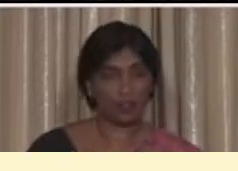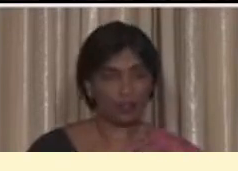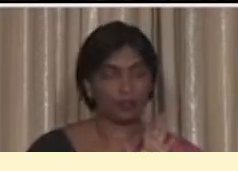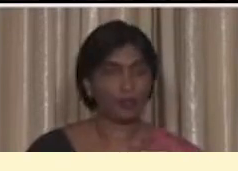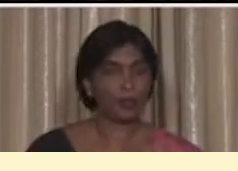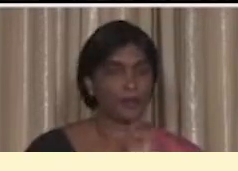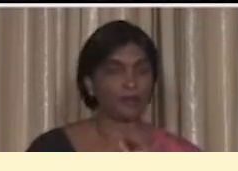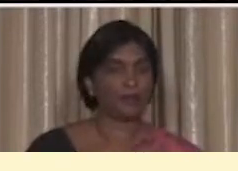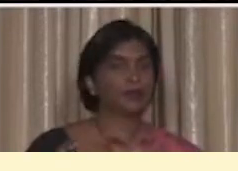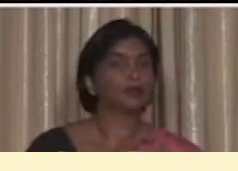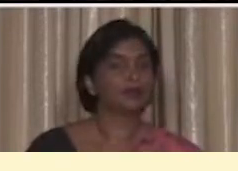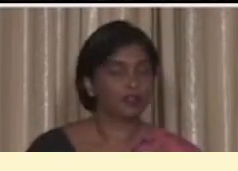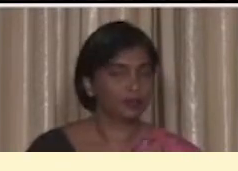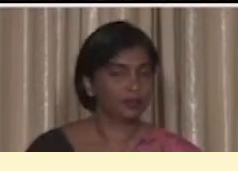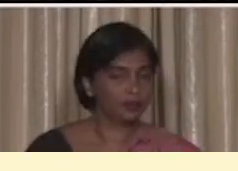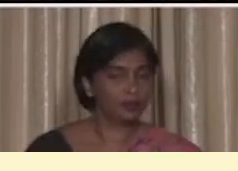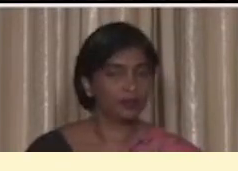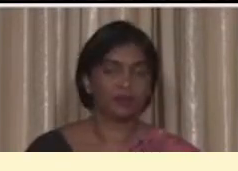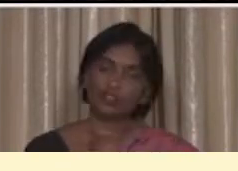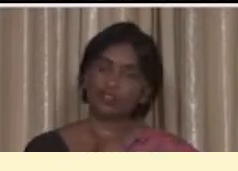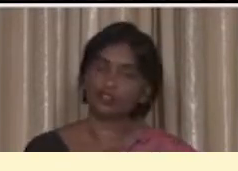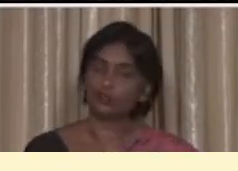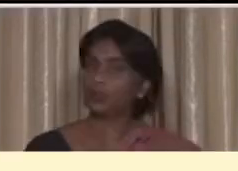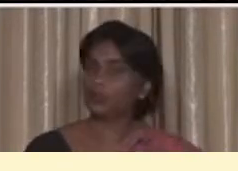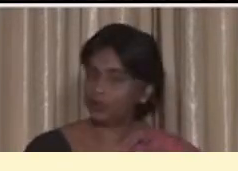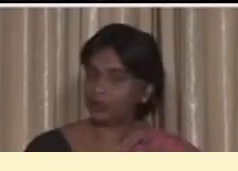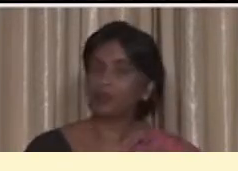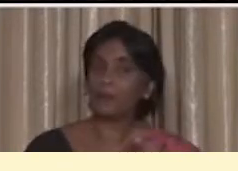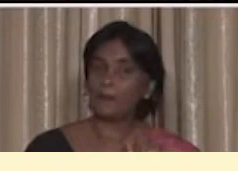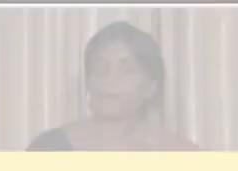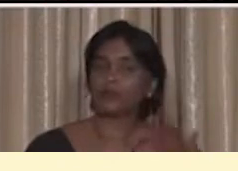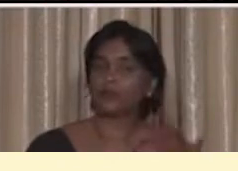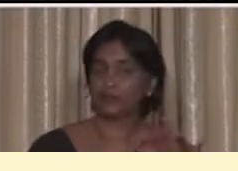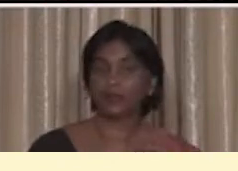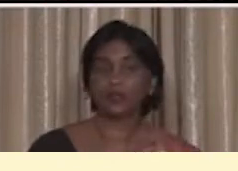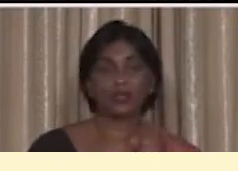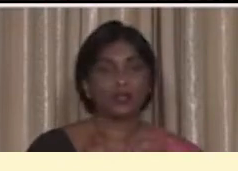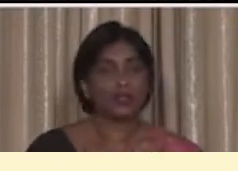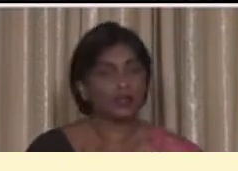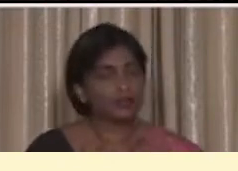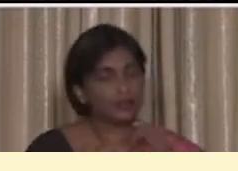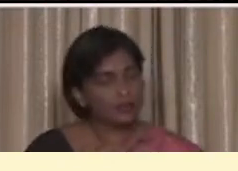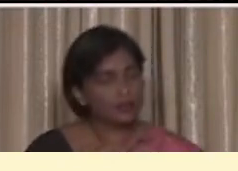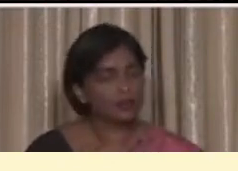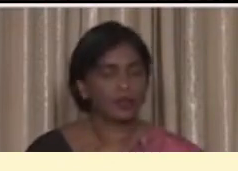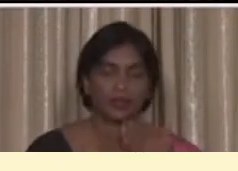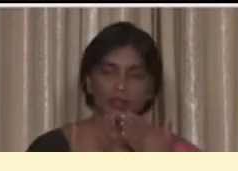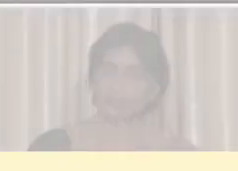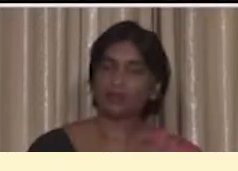මේ පාර්ලිමේන්තුව තුල රැඳී සිටීමේදී මට සහයෝගය ලබා දීපු ඒ පාර්ලිමේන්තු කාර්ය මණ්ඩලයටත්